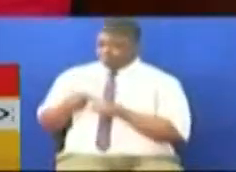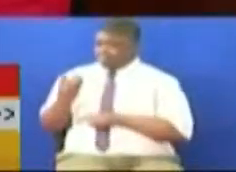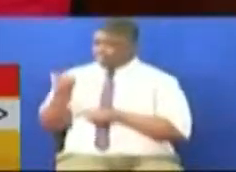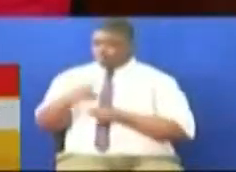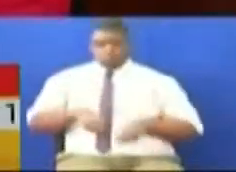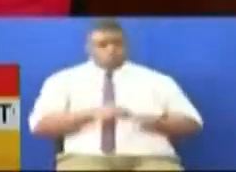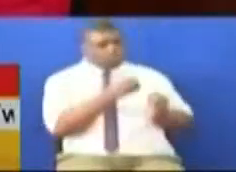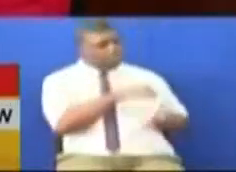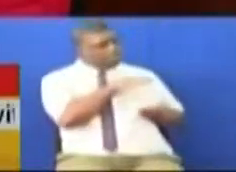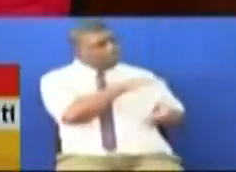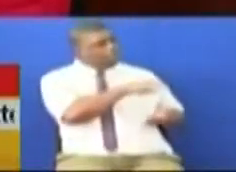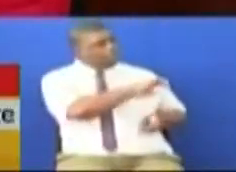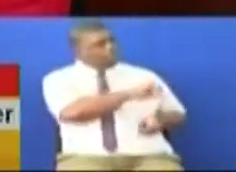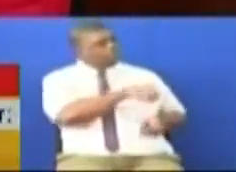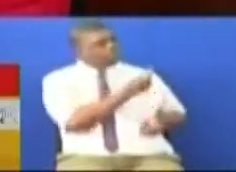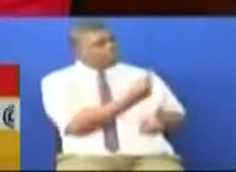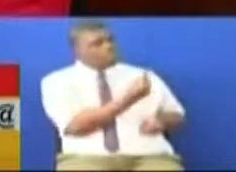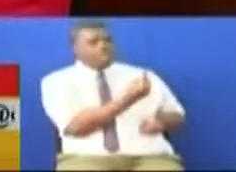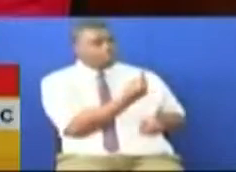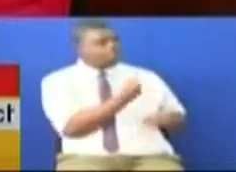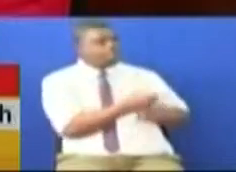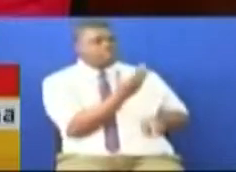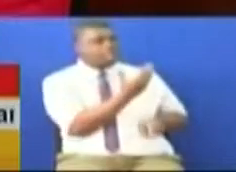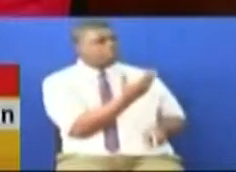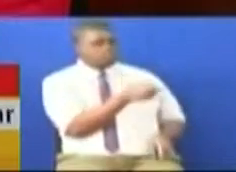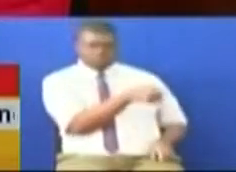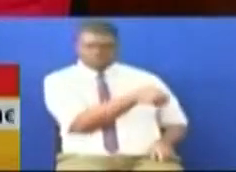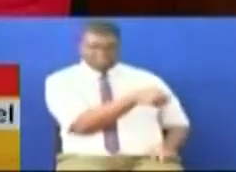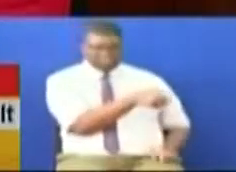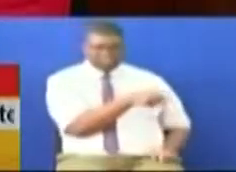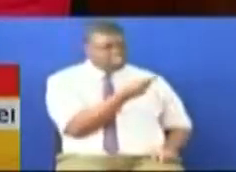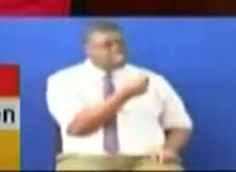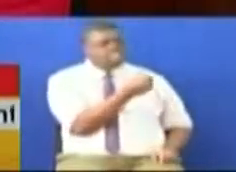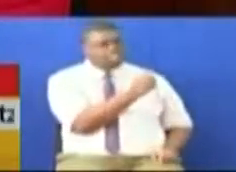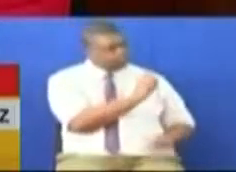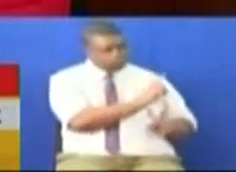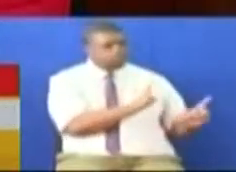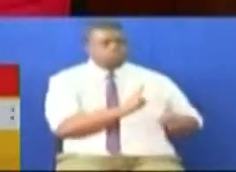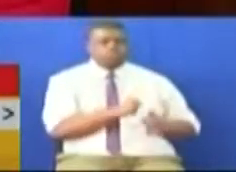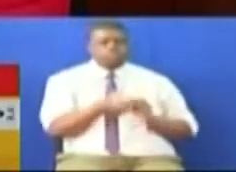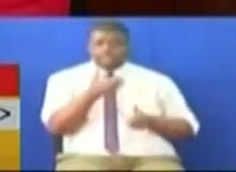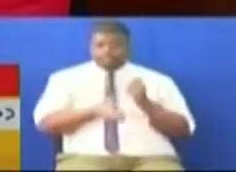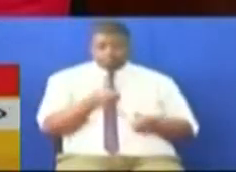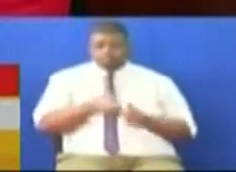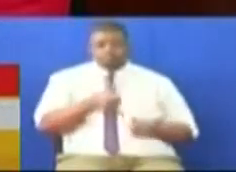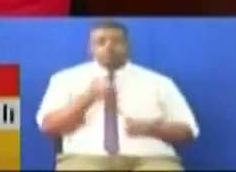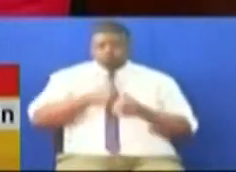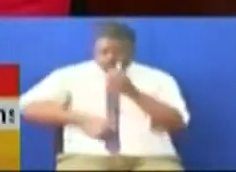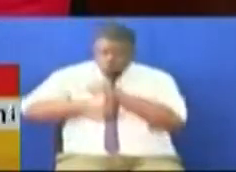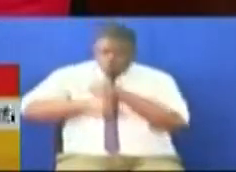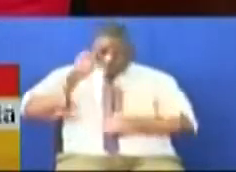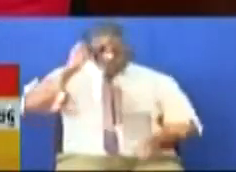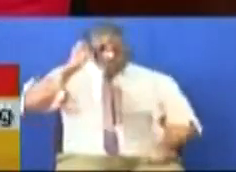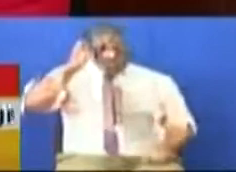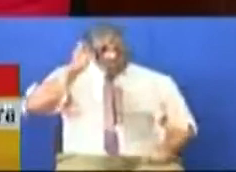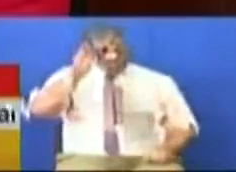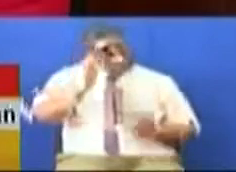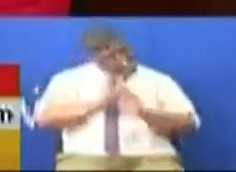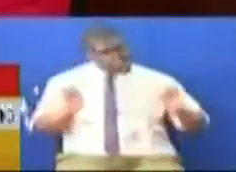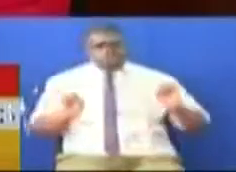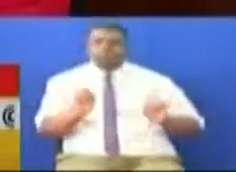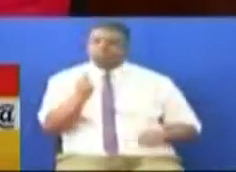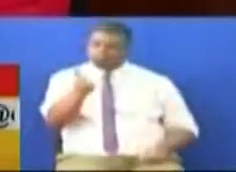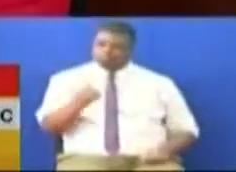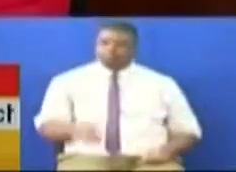hela, changamoto ni namna ya uongozi, changamoto ni namna ya kufikiria. Mheshimiwa Speaker, nikimalizia